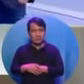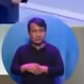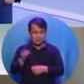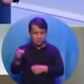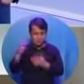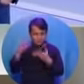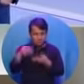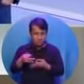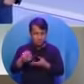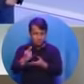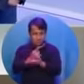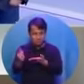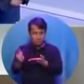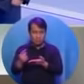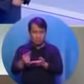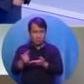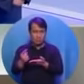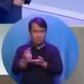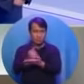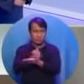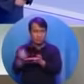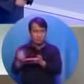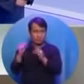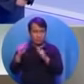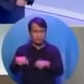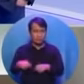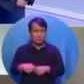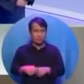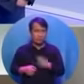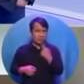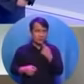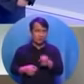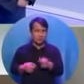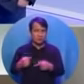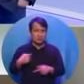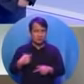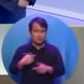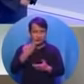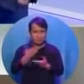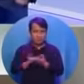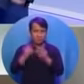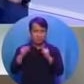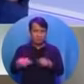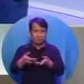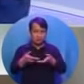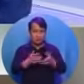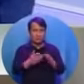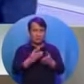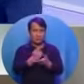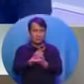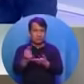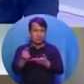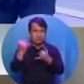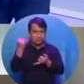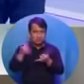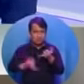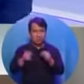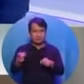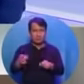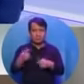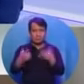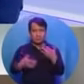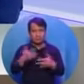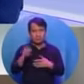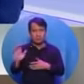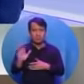inyo pa rin to. 1 week, humingi palugi. Sige po sir, dahil hindi naman po ako masamang tao sir. Sige po, pagbibigyan ko sila for the last time po para ma-enjoy po